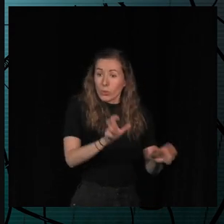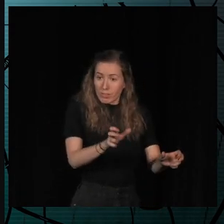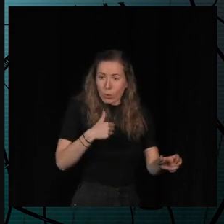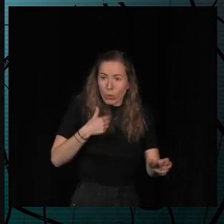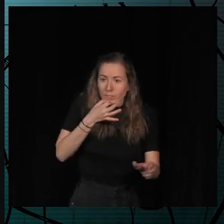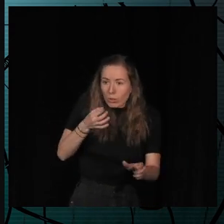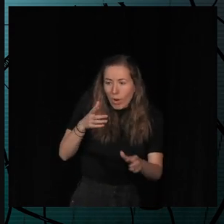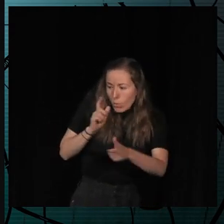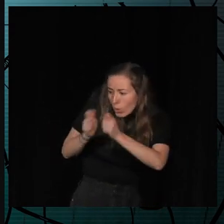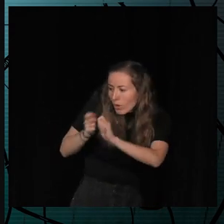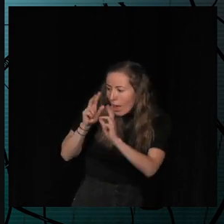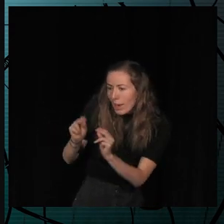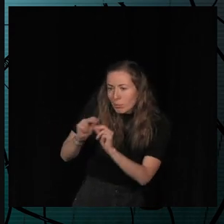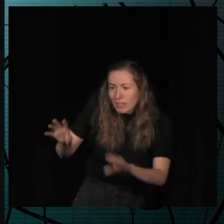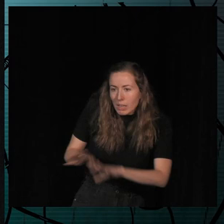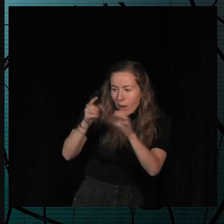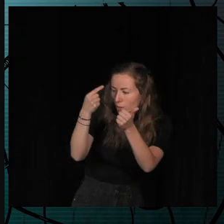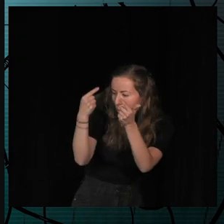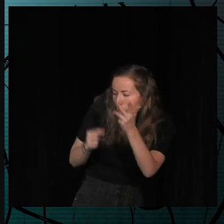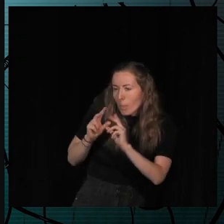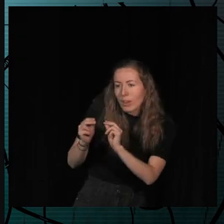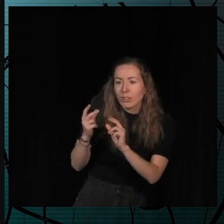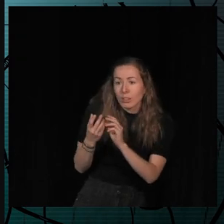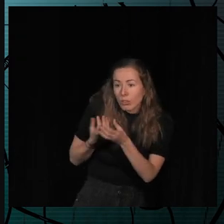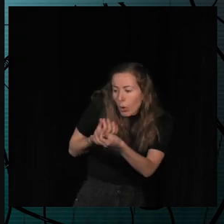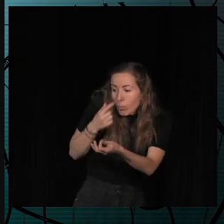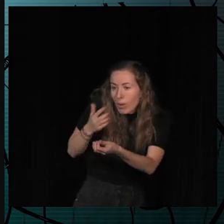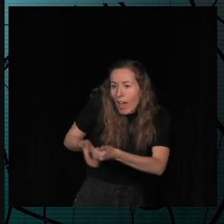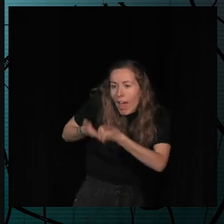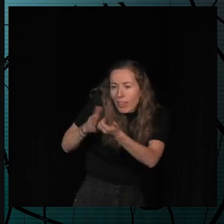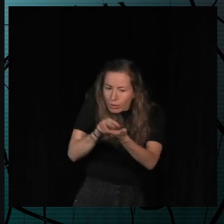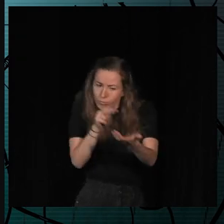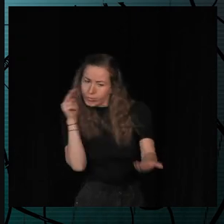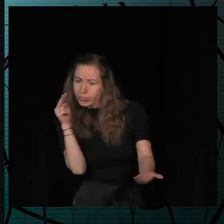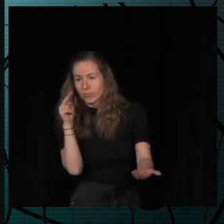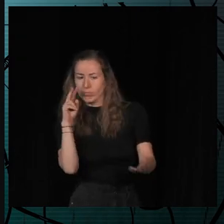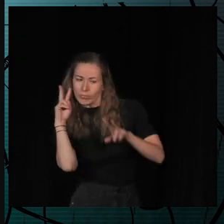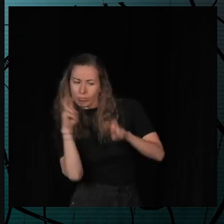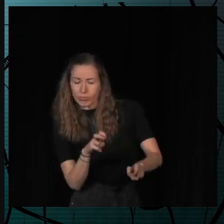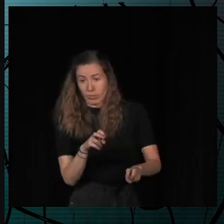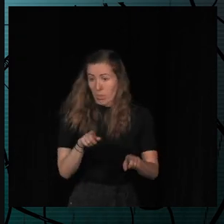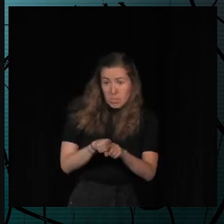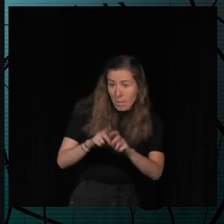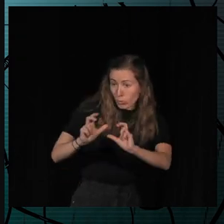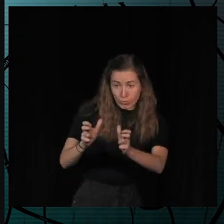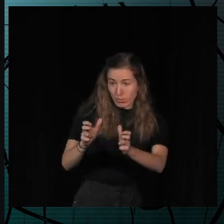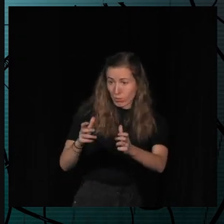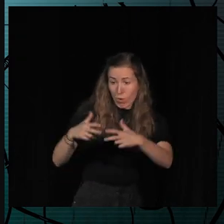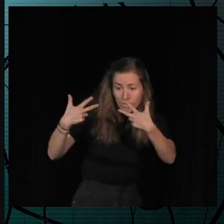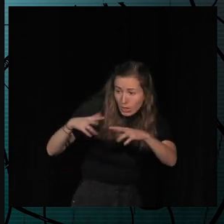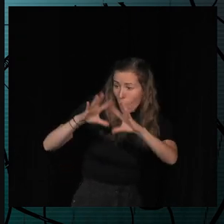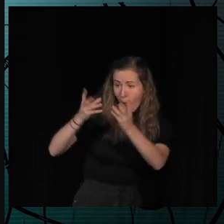parler autour des images comme un moyen d'en prendre une forme de distance il est possible de parler autour des vidéo